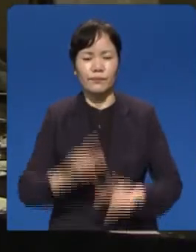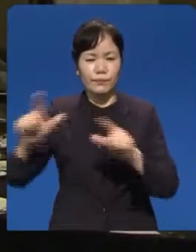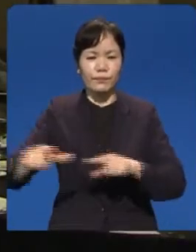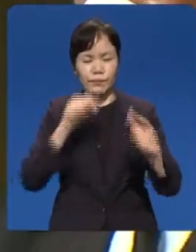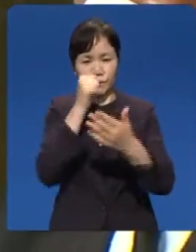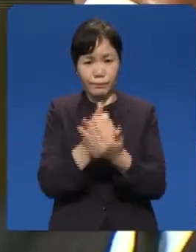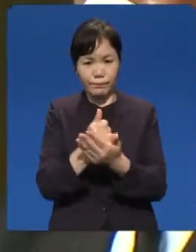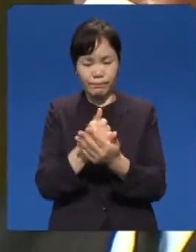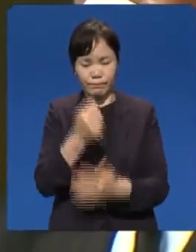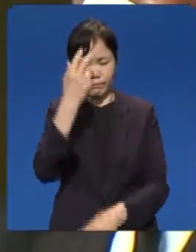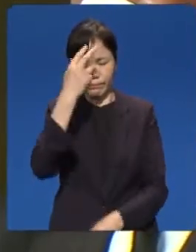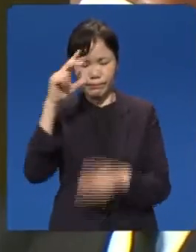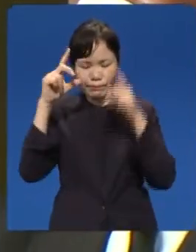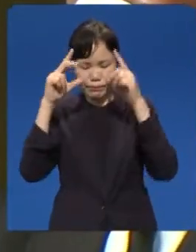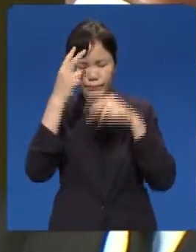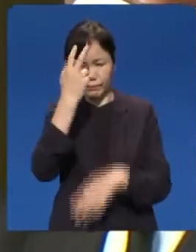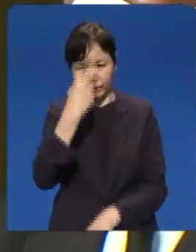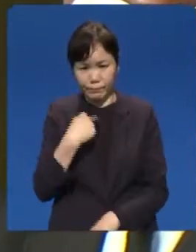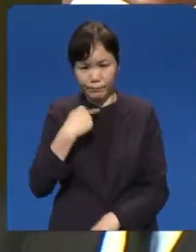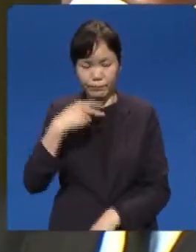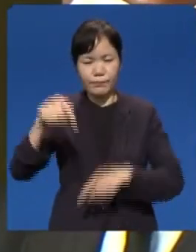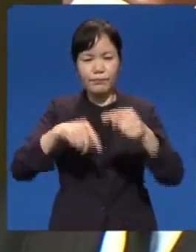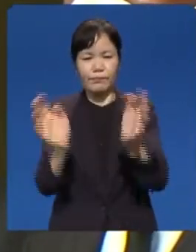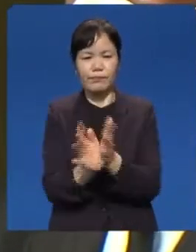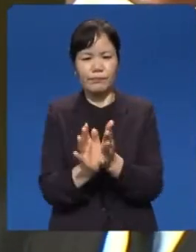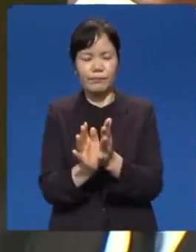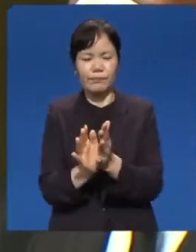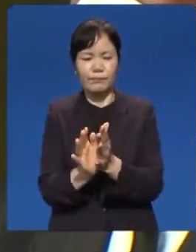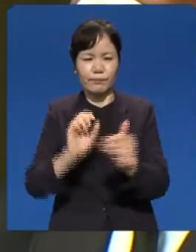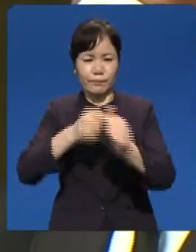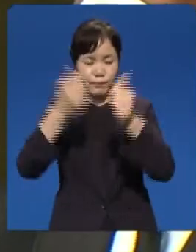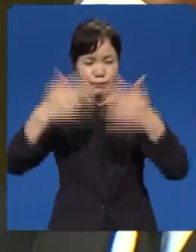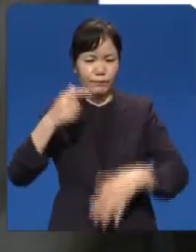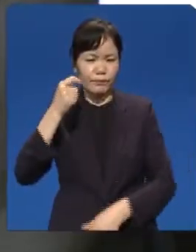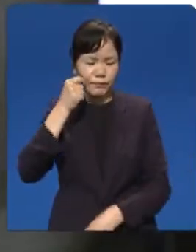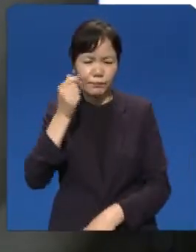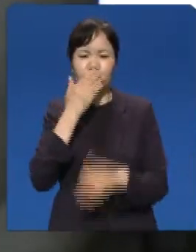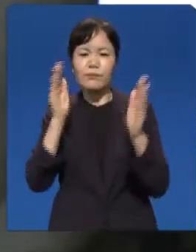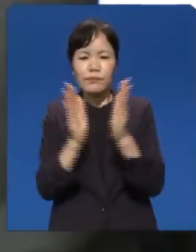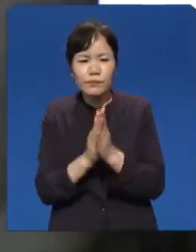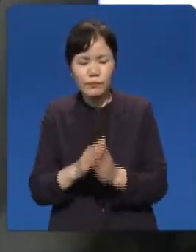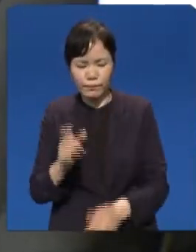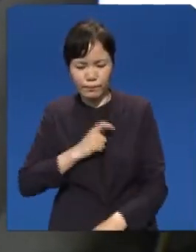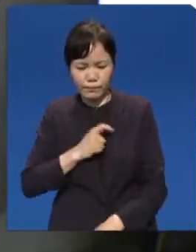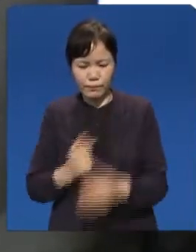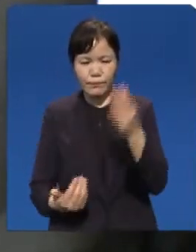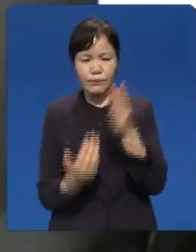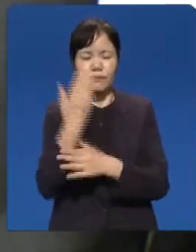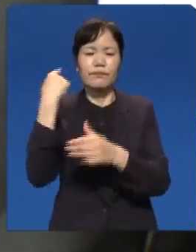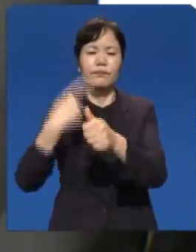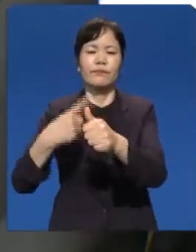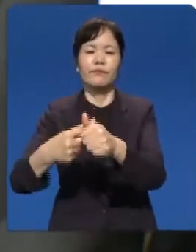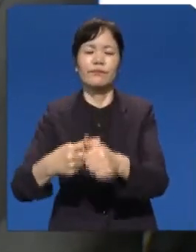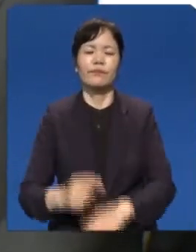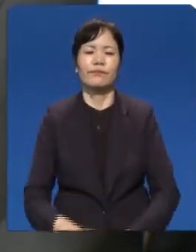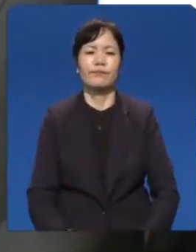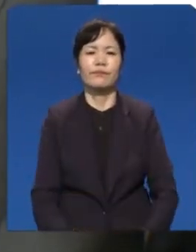민생범죄에 눈 감고 정치권을 치외 법관화하는 데 의기투합했다는 의구심이 든다고